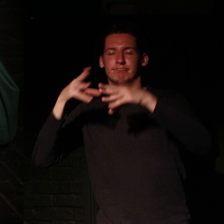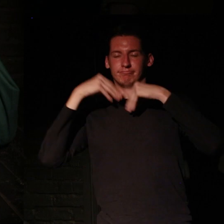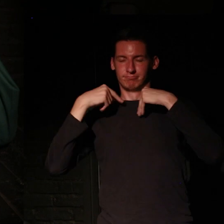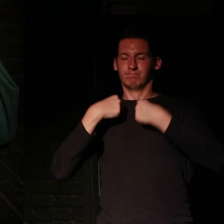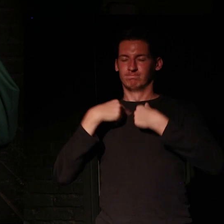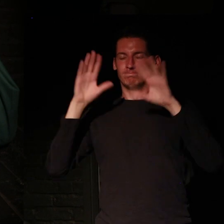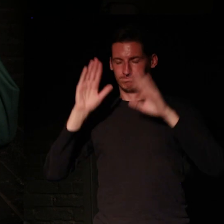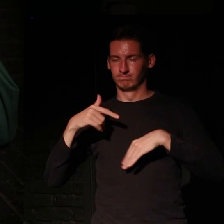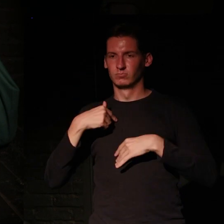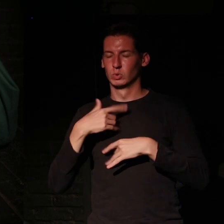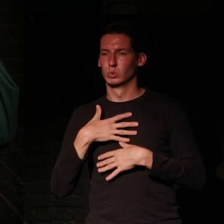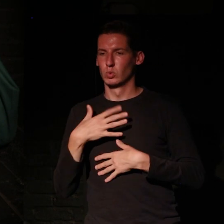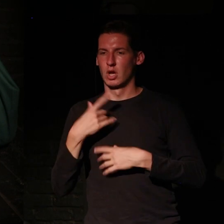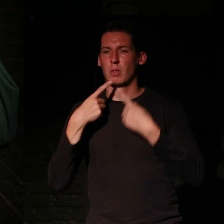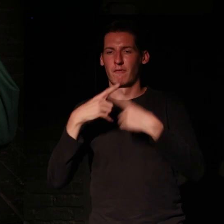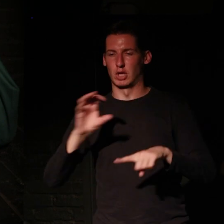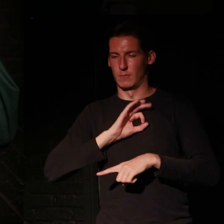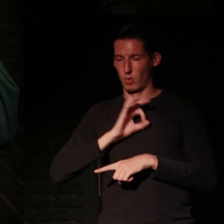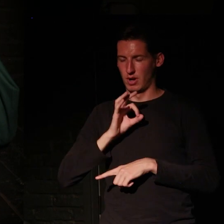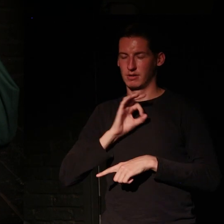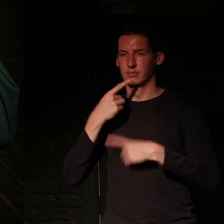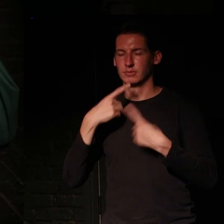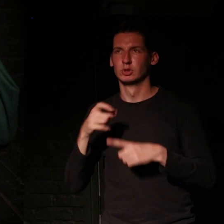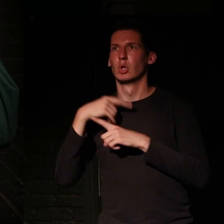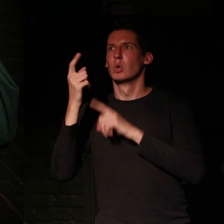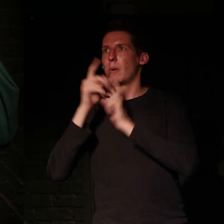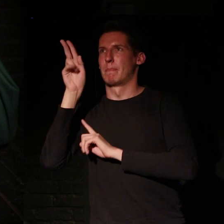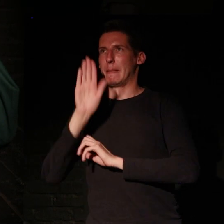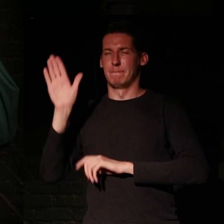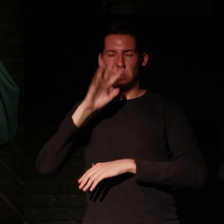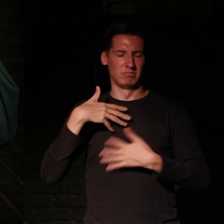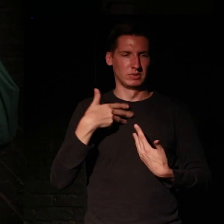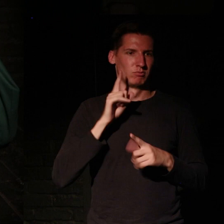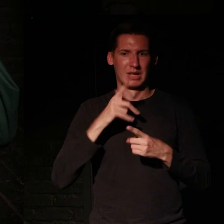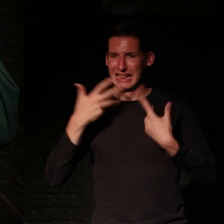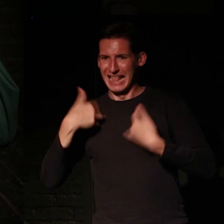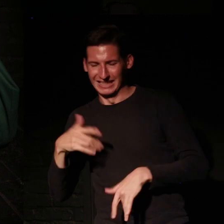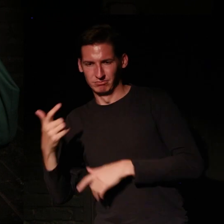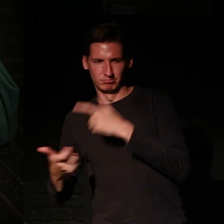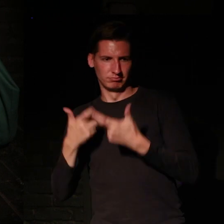On się kłóci z tym Panem Bogiem. Tak? On nie chce